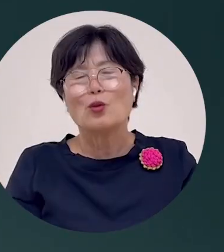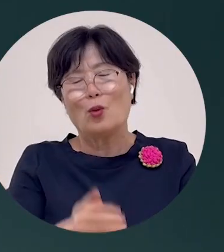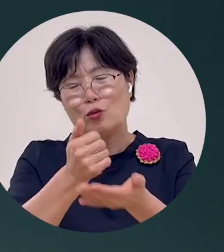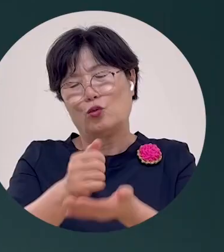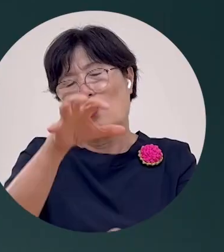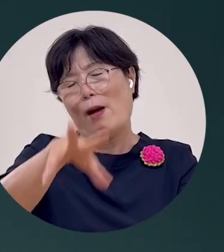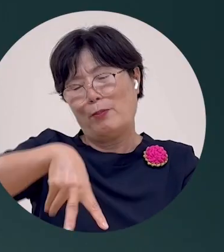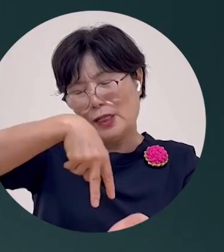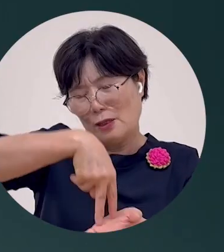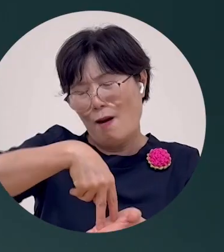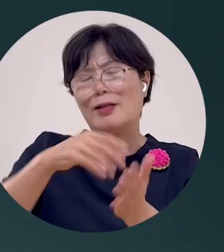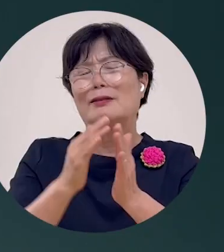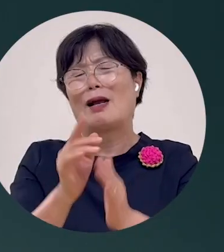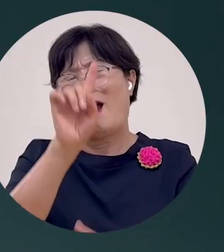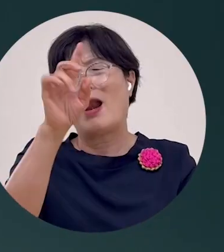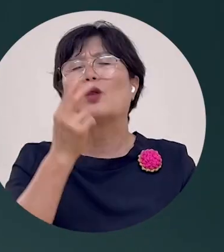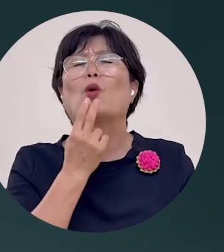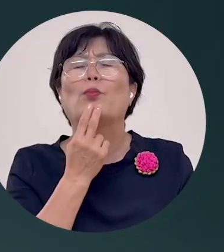고백합니다.